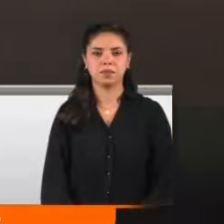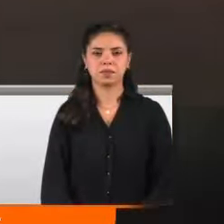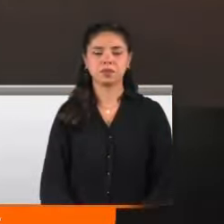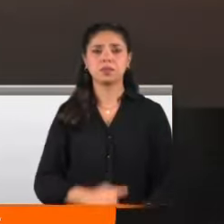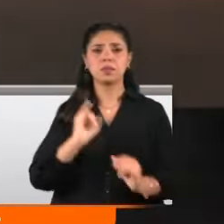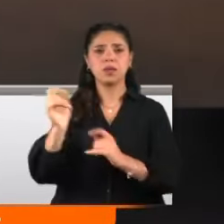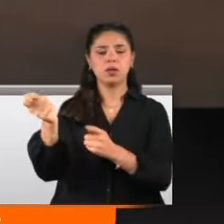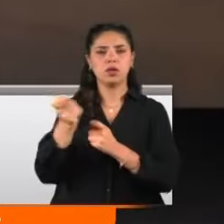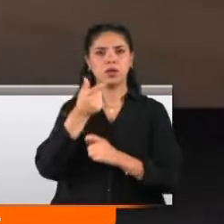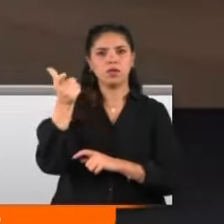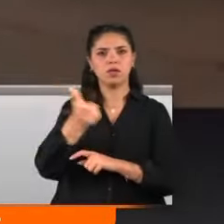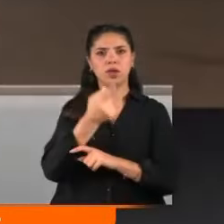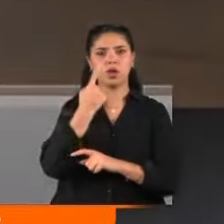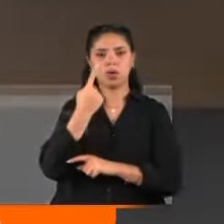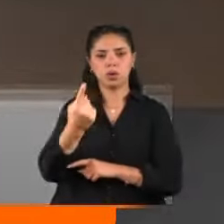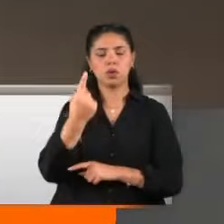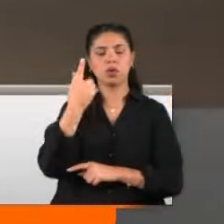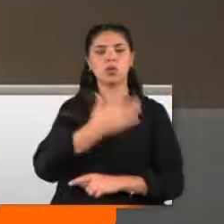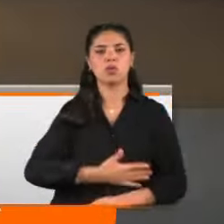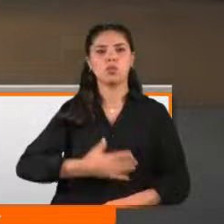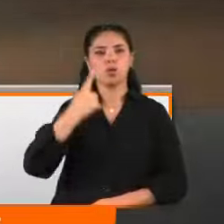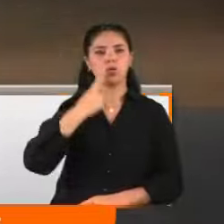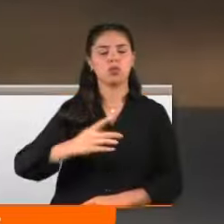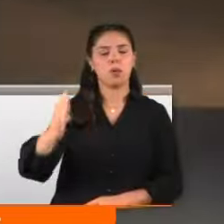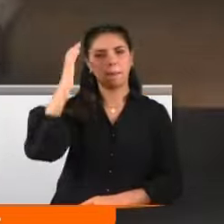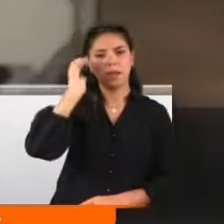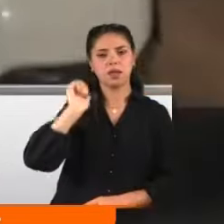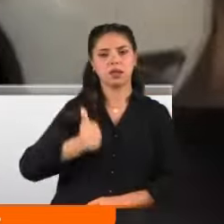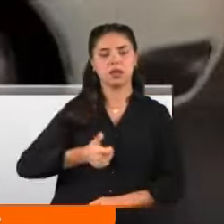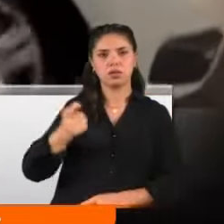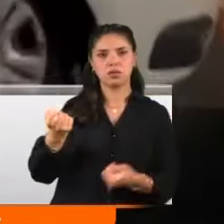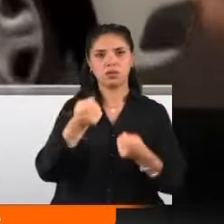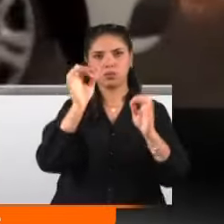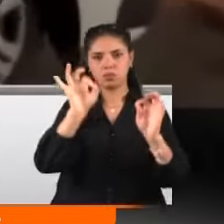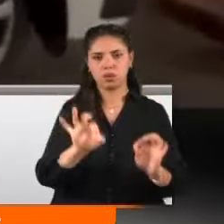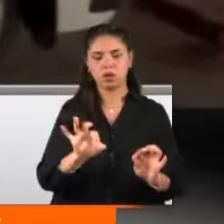Tepki çeken o görüntüler üzerine Bursa Cumhuriyet Başsavcılığı harekete geçti.